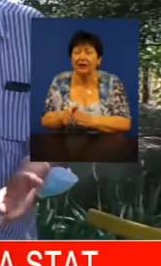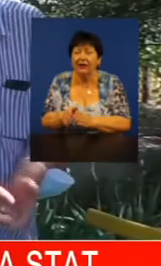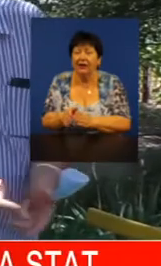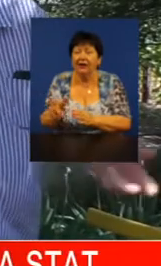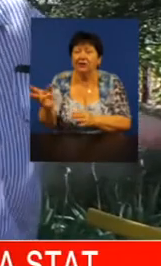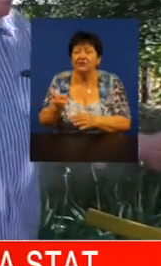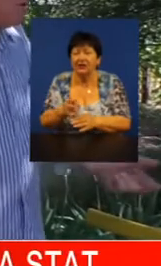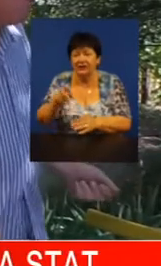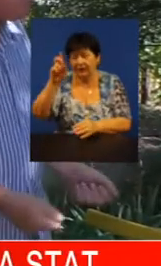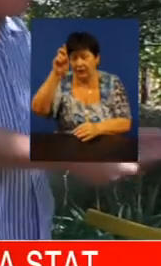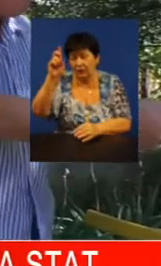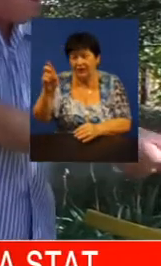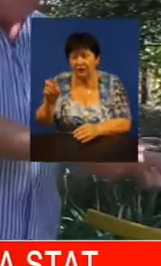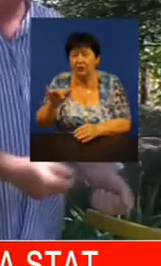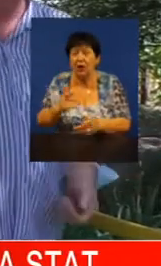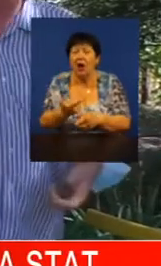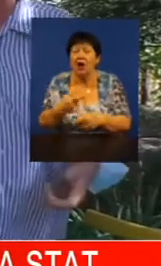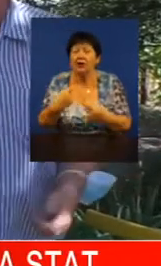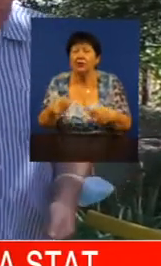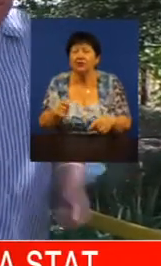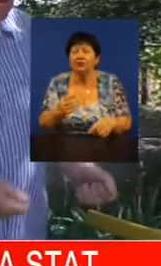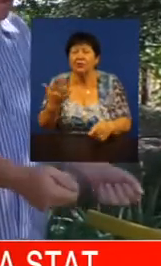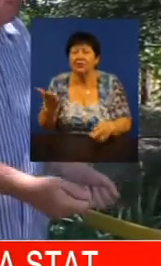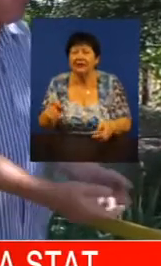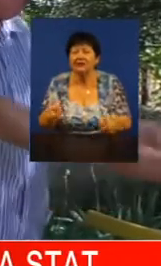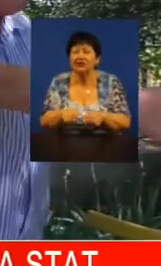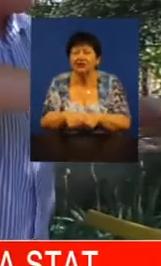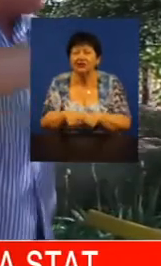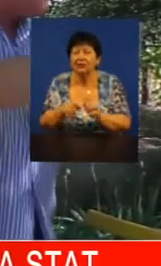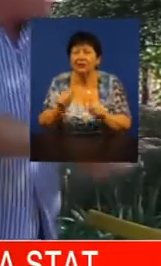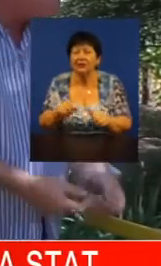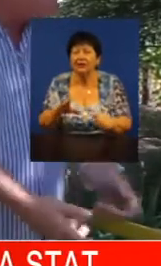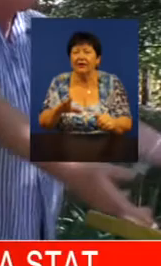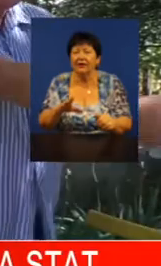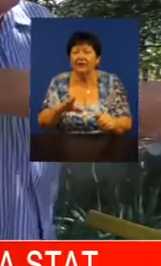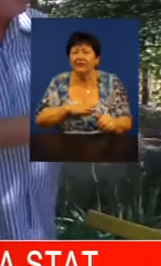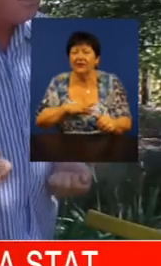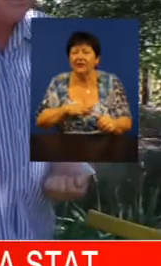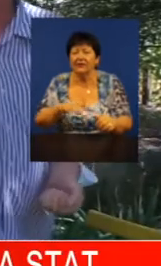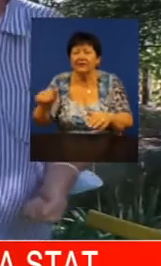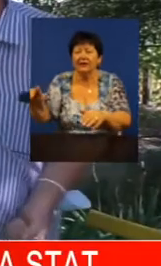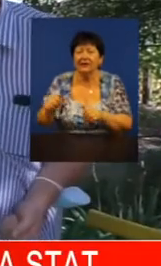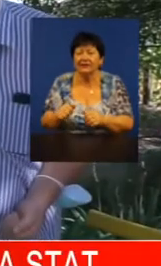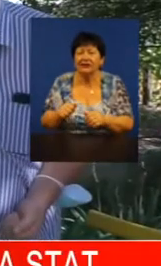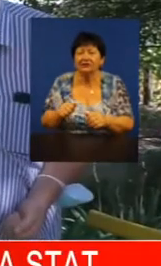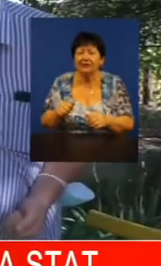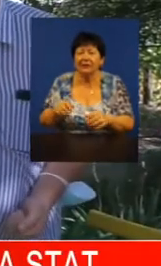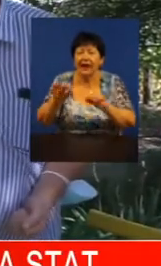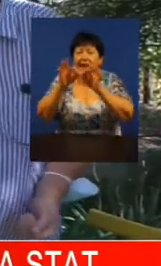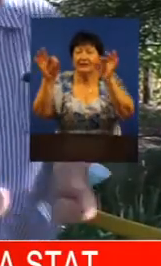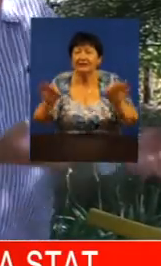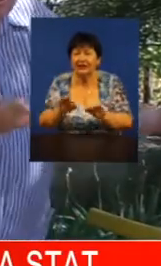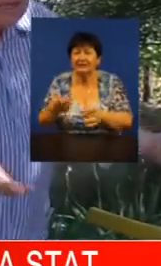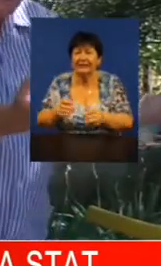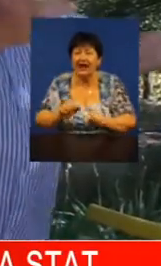guvernului și parlamentului, în orice moment, vă zic, același guvern și parlament poate, vă zic, schimbi legile să-i retragă licența de activitate.